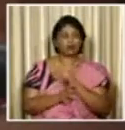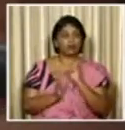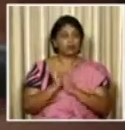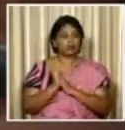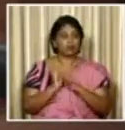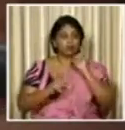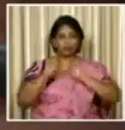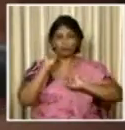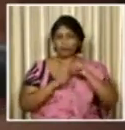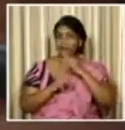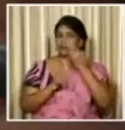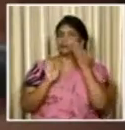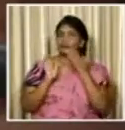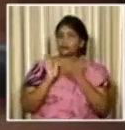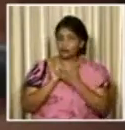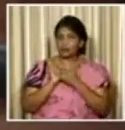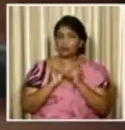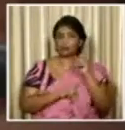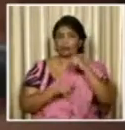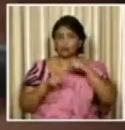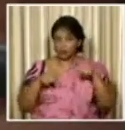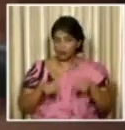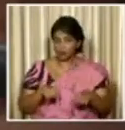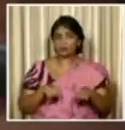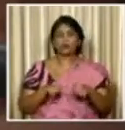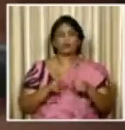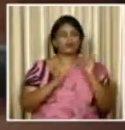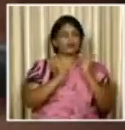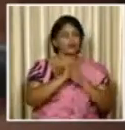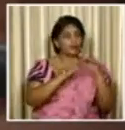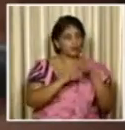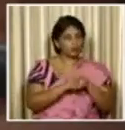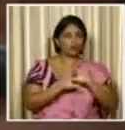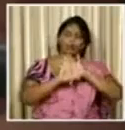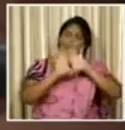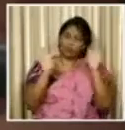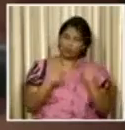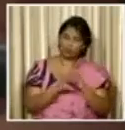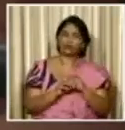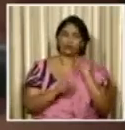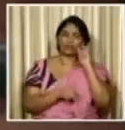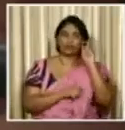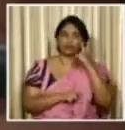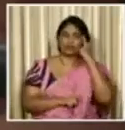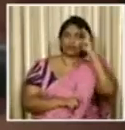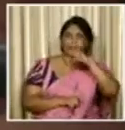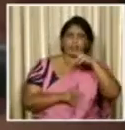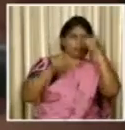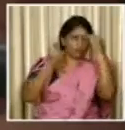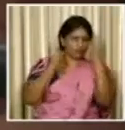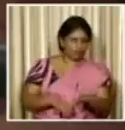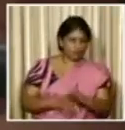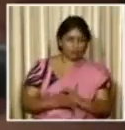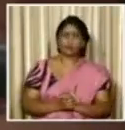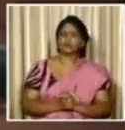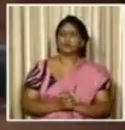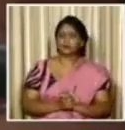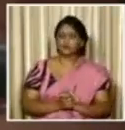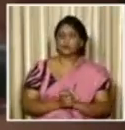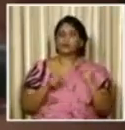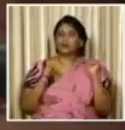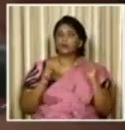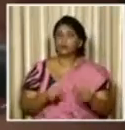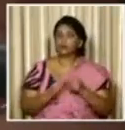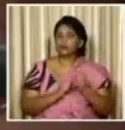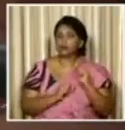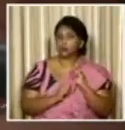සභාවේ හැසිරීම පිළිබඳව සභාවෙත් පාර්ලිමේන්තුවෙත් පොදුවෙත් ජනතාවගේ විශ්වාසය බිඳ වැටුණා. දැන් මොකද කරන්න